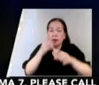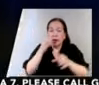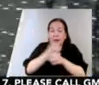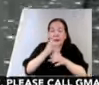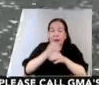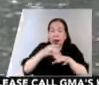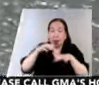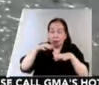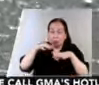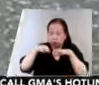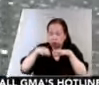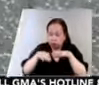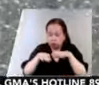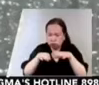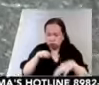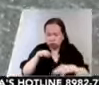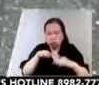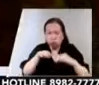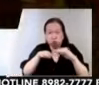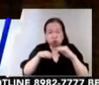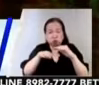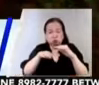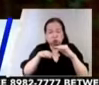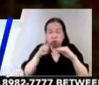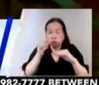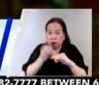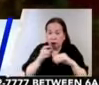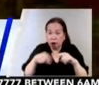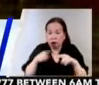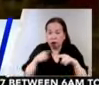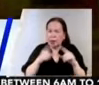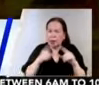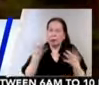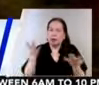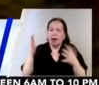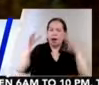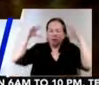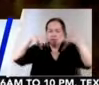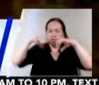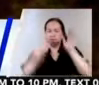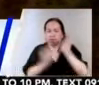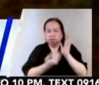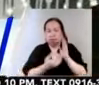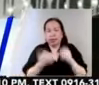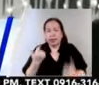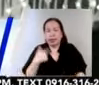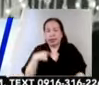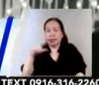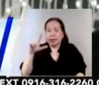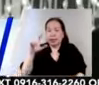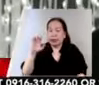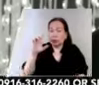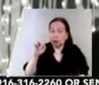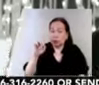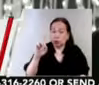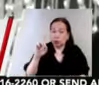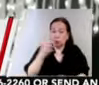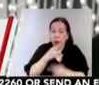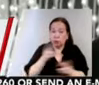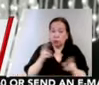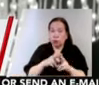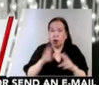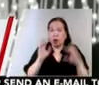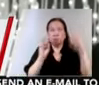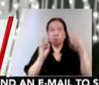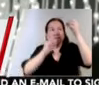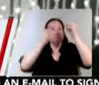unos. May infinite LED room din na merong optical illusion na kasama. Nakakawaw, very amazing. At saka